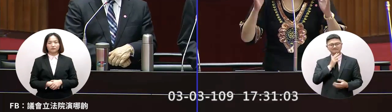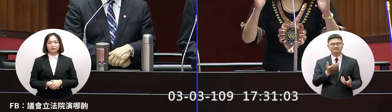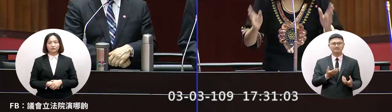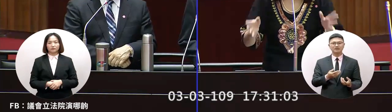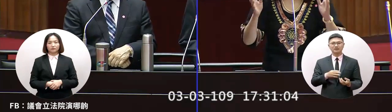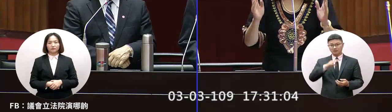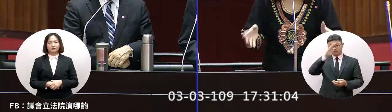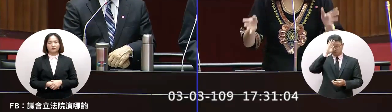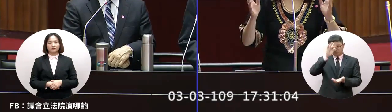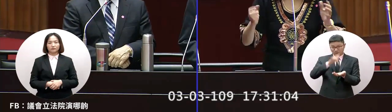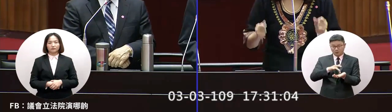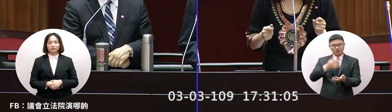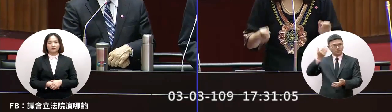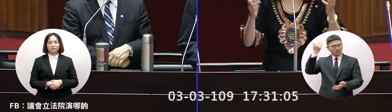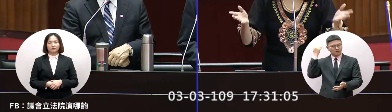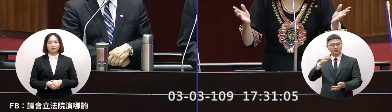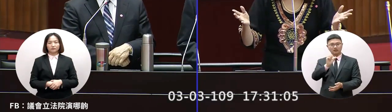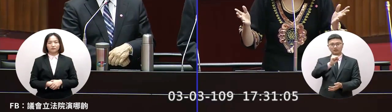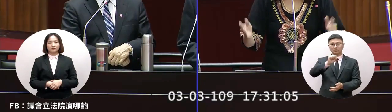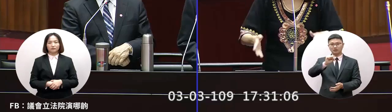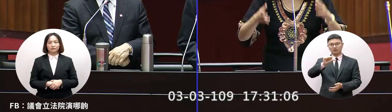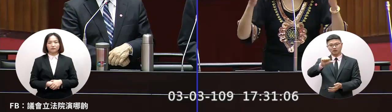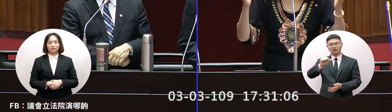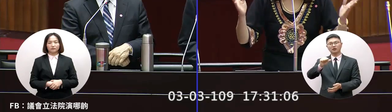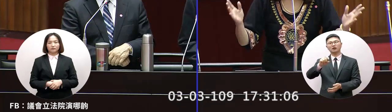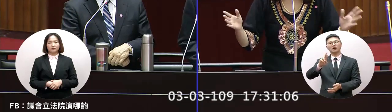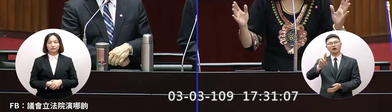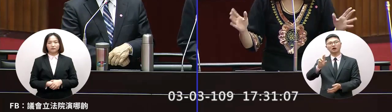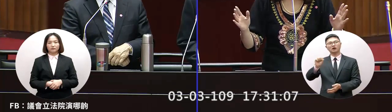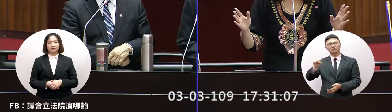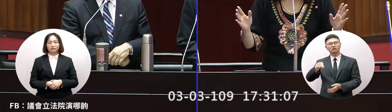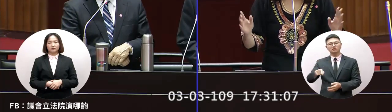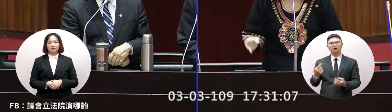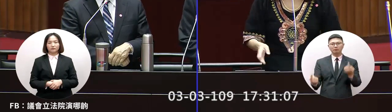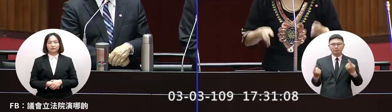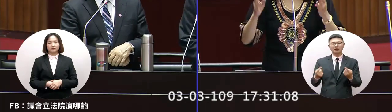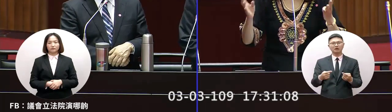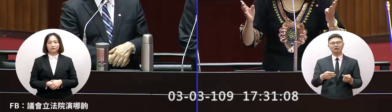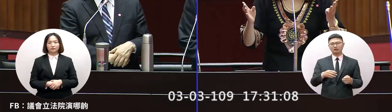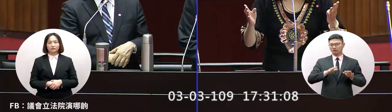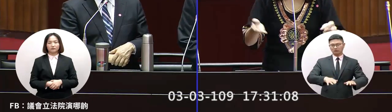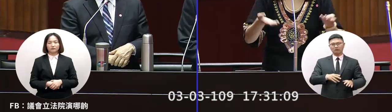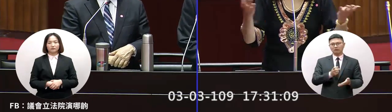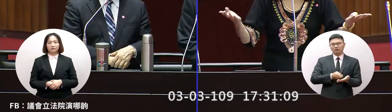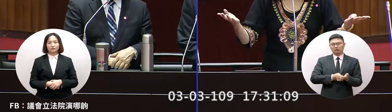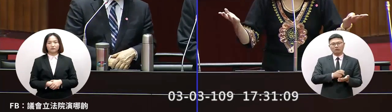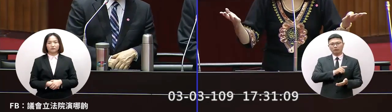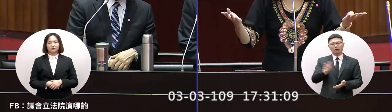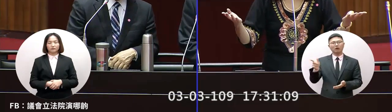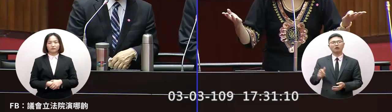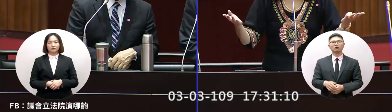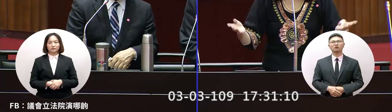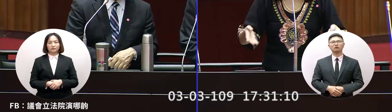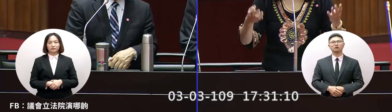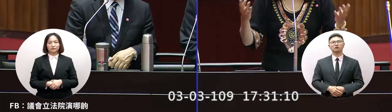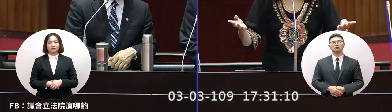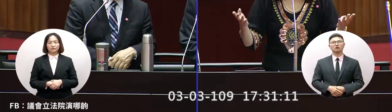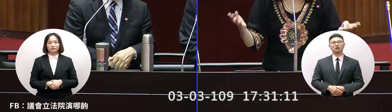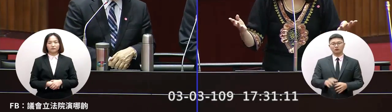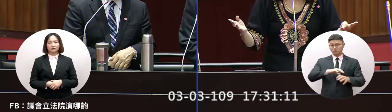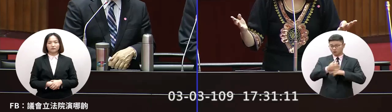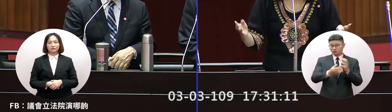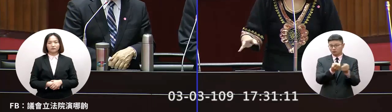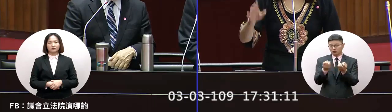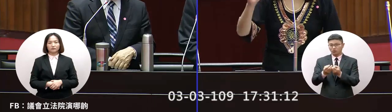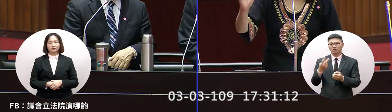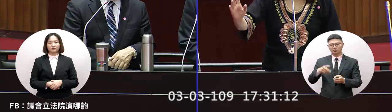病毒比当时的 SARS 更棘手，要逃都要共啊！现在甚至于全世界爆发，所以已经很多人都说对经济